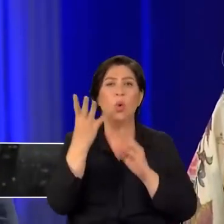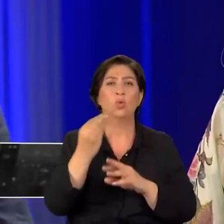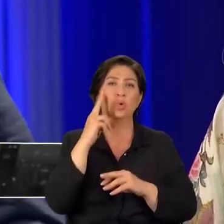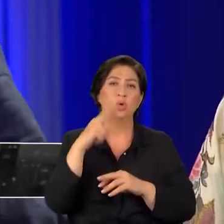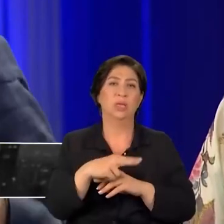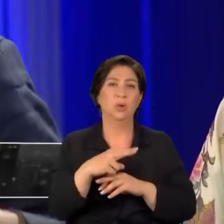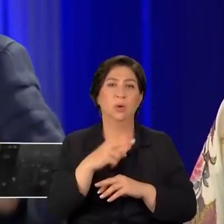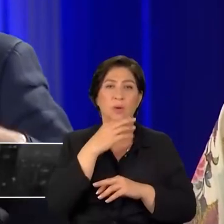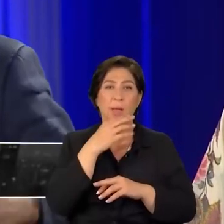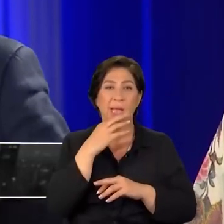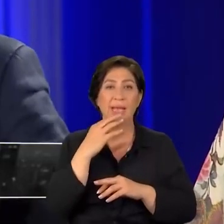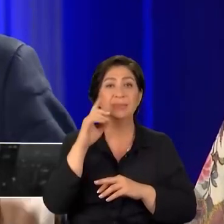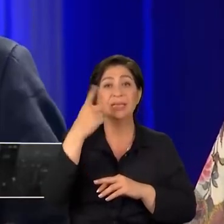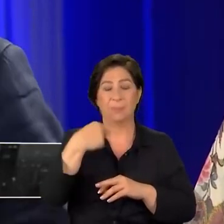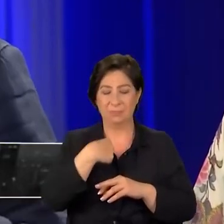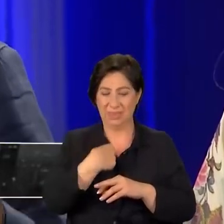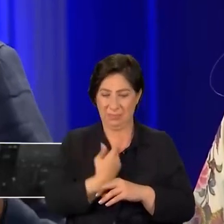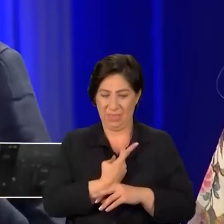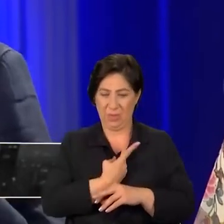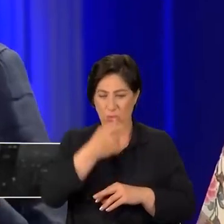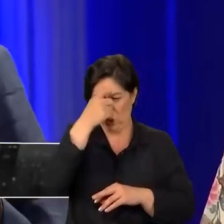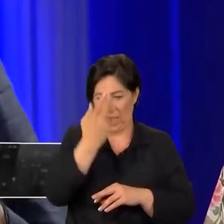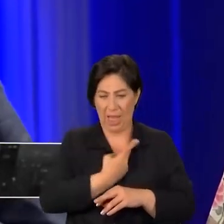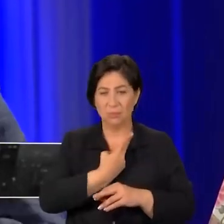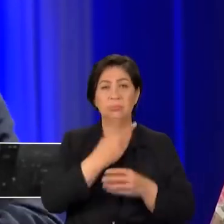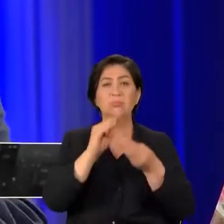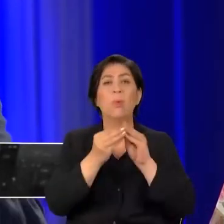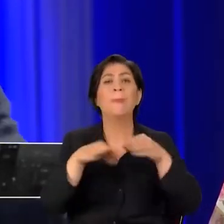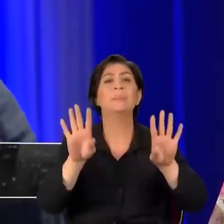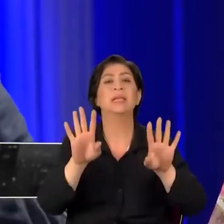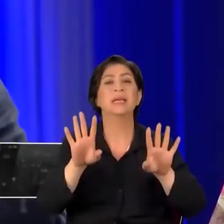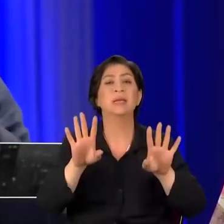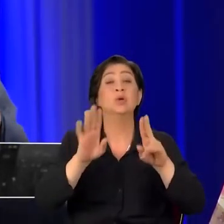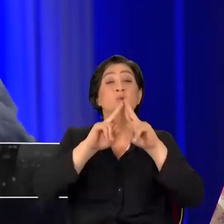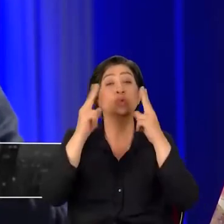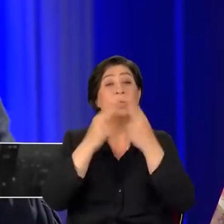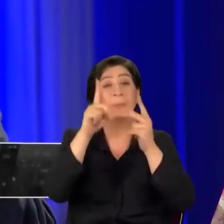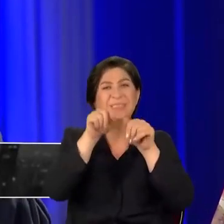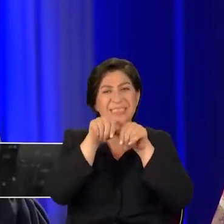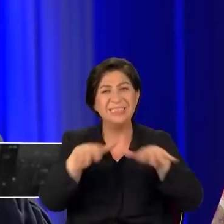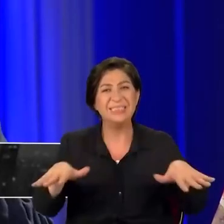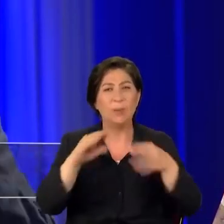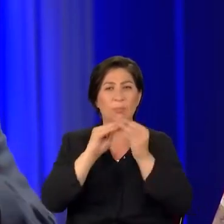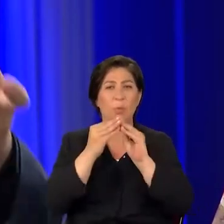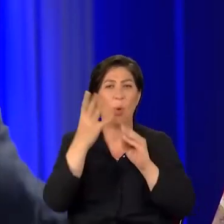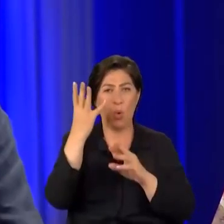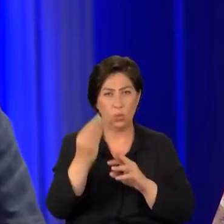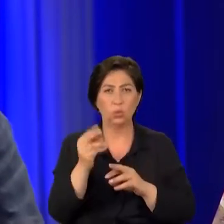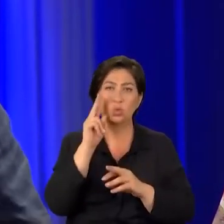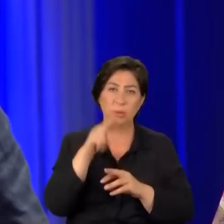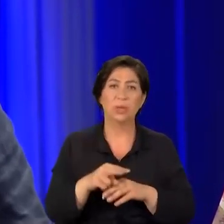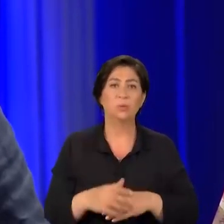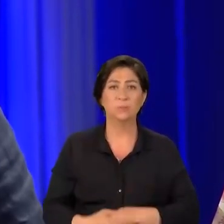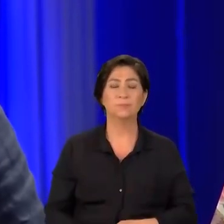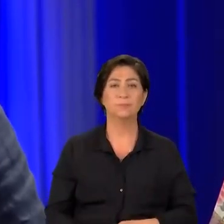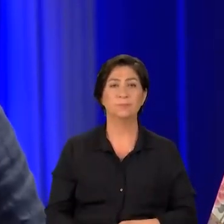gösteriyor. Yani sadece bize ait, Türkiye'ye ait bir sorun olmadığını, bir dünyada bir sistem sorununun da gelip kendisini dayattığını